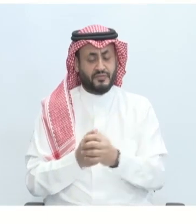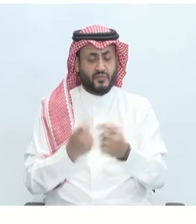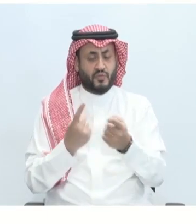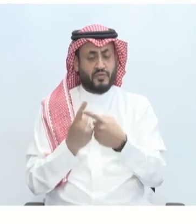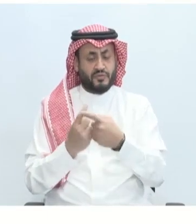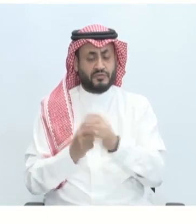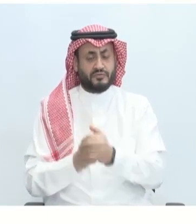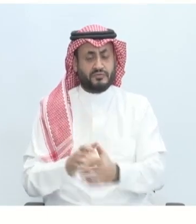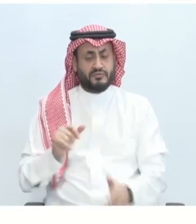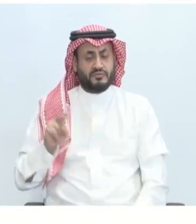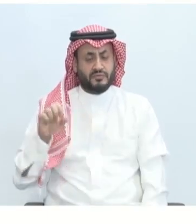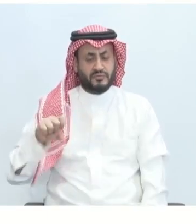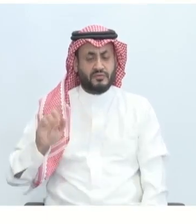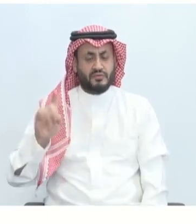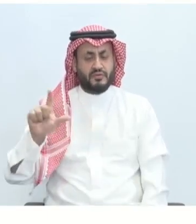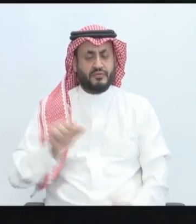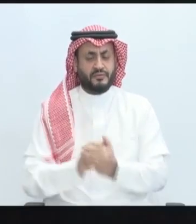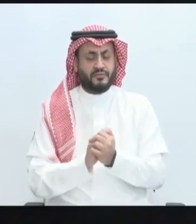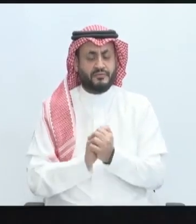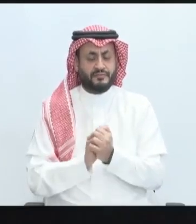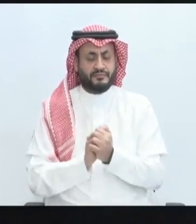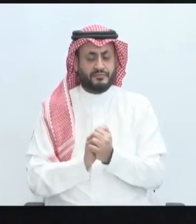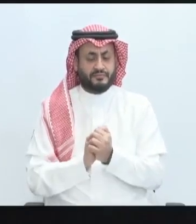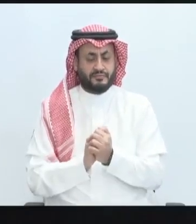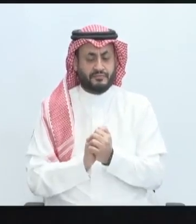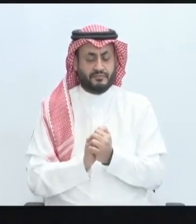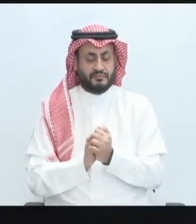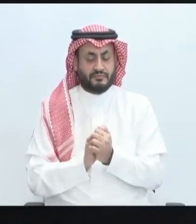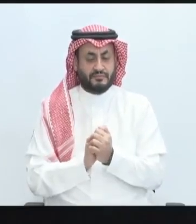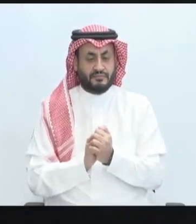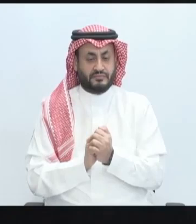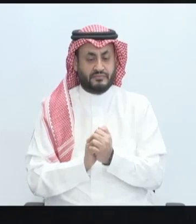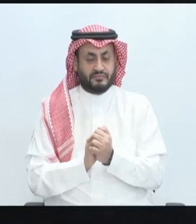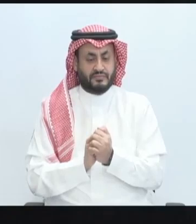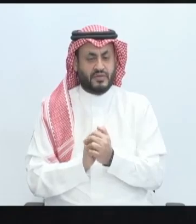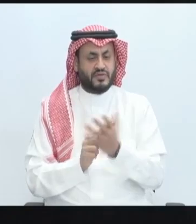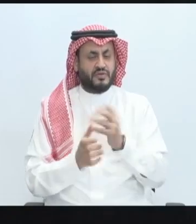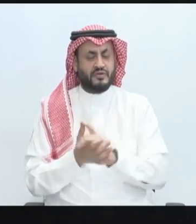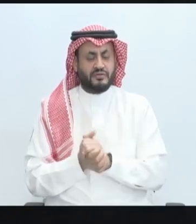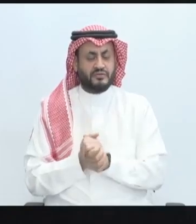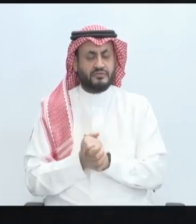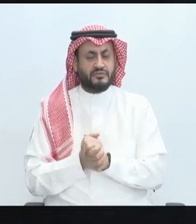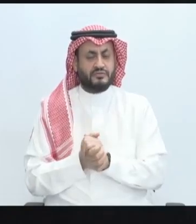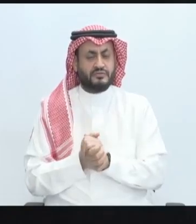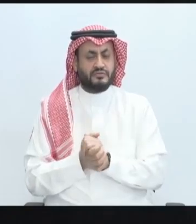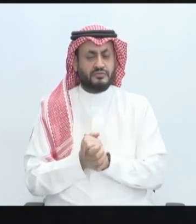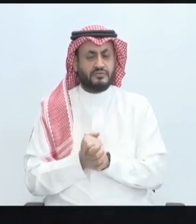الاولى ما معنى كلمه يتوكل مرت بنا في معاني الكلمات معناه يتوكل ما